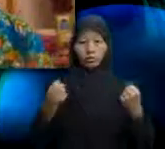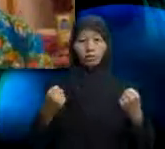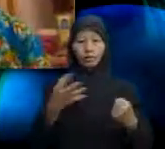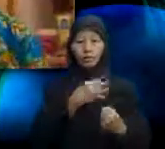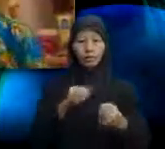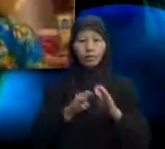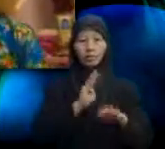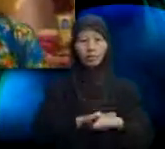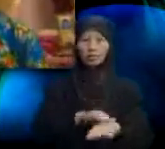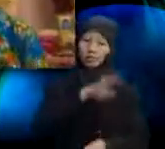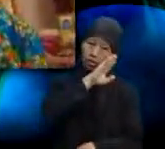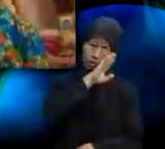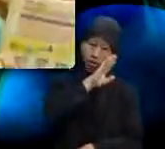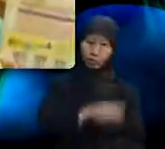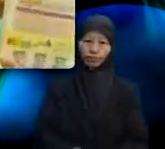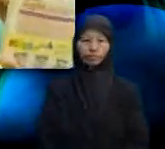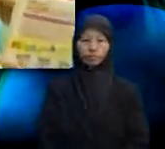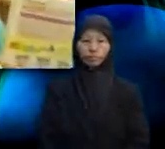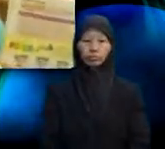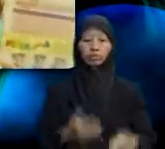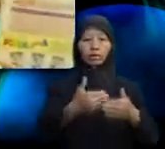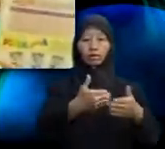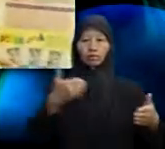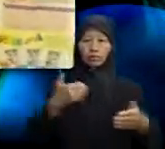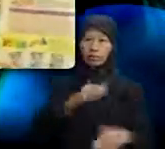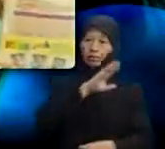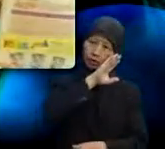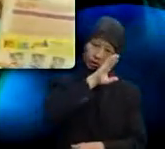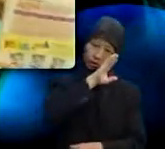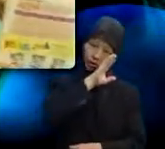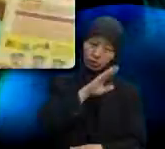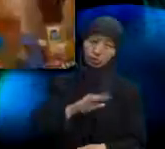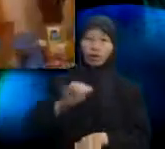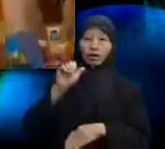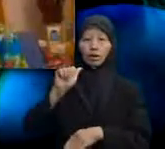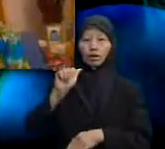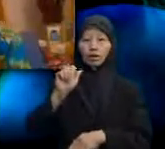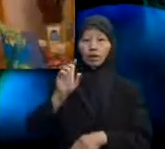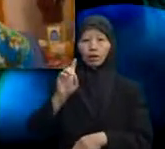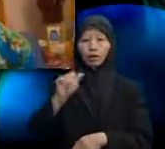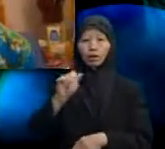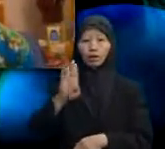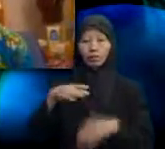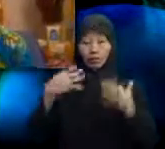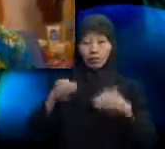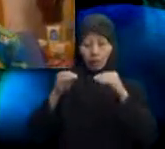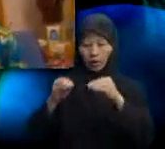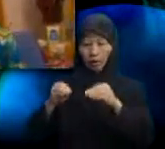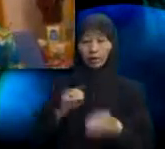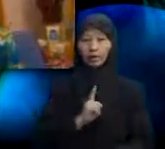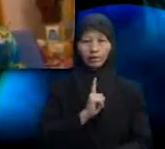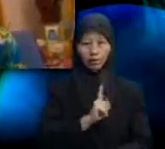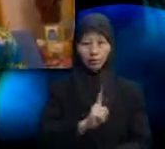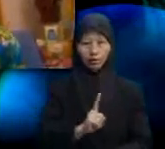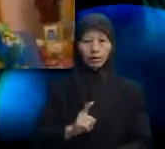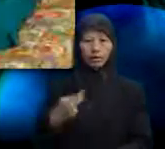dan adab semasa tidur. Sebelum terus tidur rakan-rakan, adab kita berbaring juga telah diajar oleh